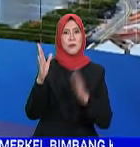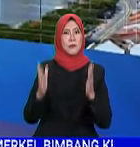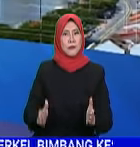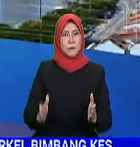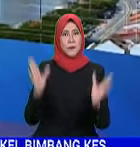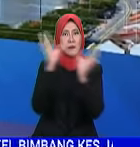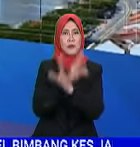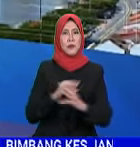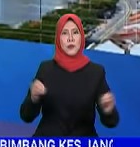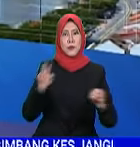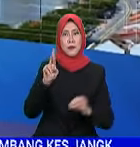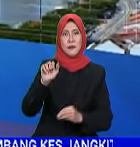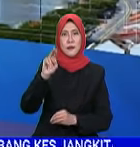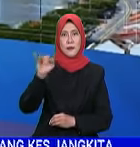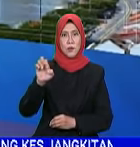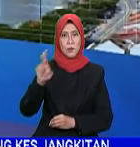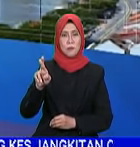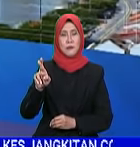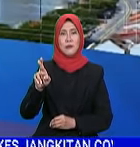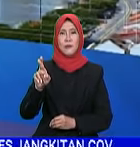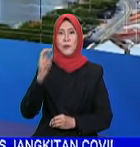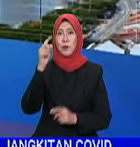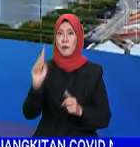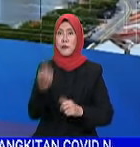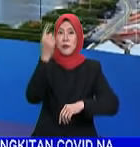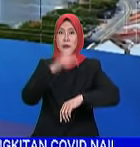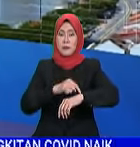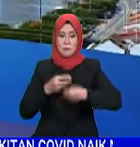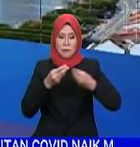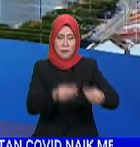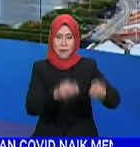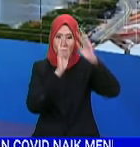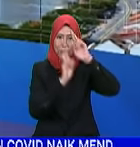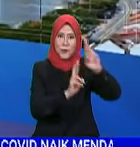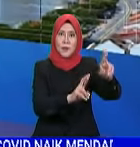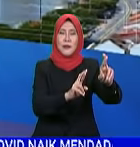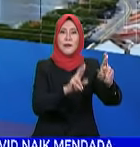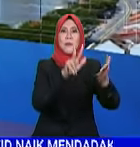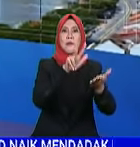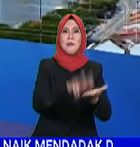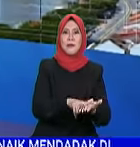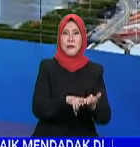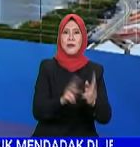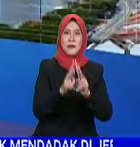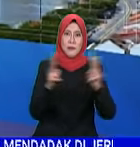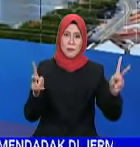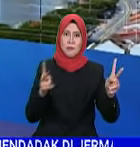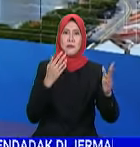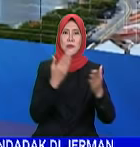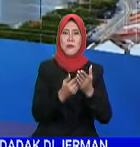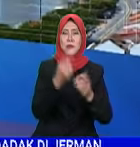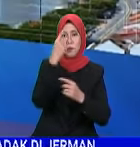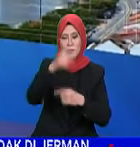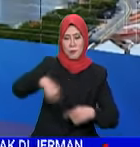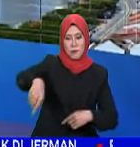dan Sarawak Rangers buat julung kalinya merupakan satu penghormatan serta pengiktirafan yang amat tinggi kepada mereka